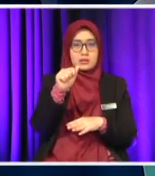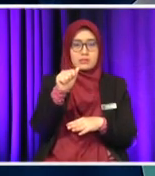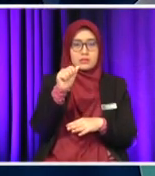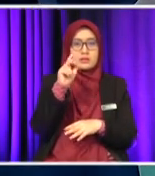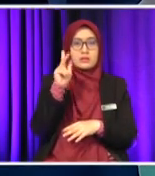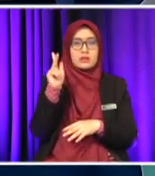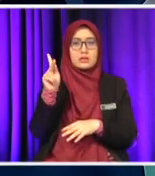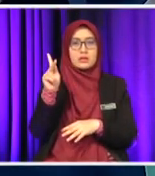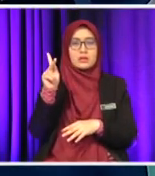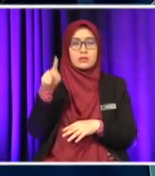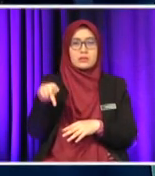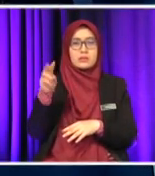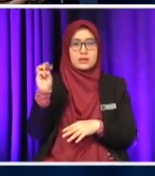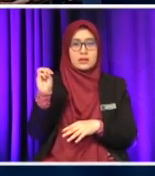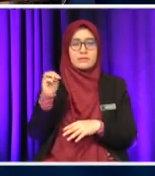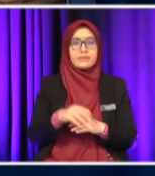dalam bahasa Inggris